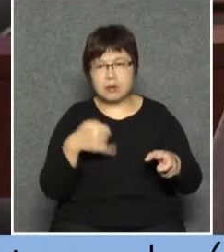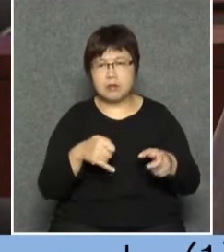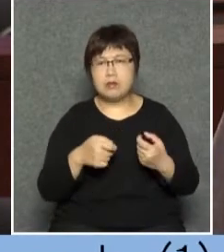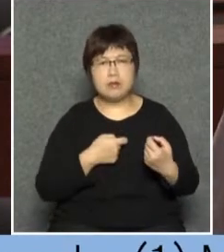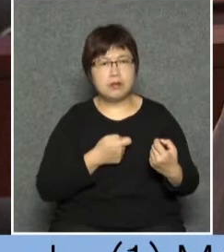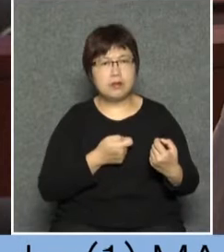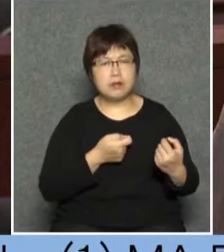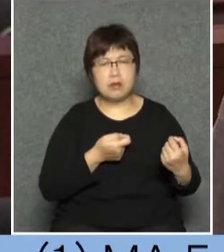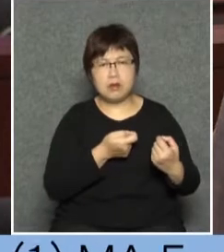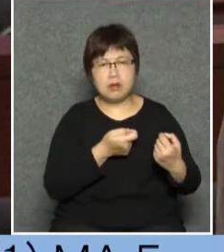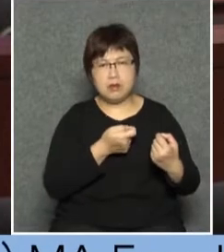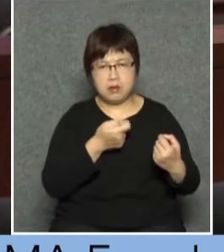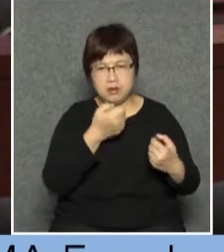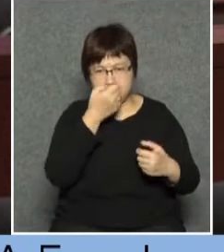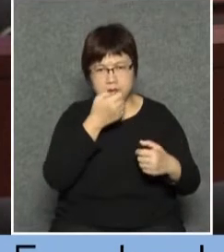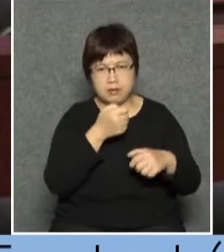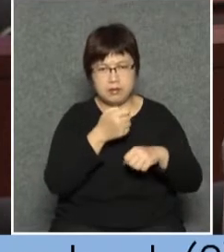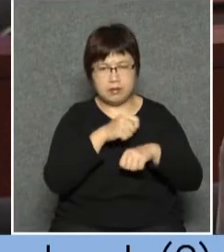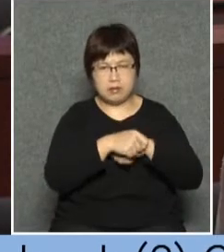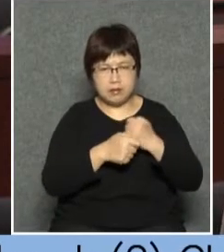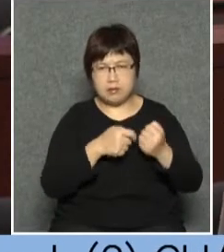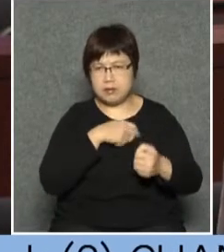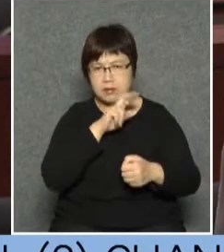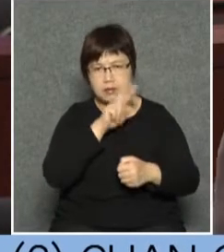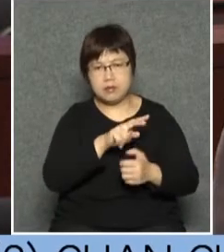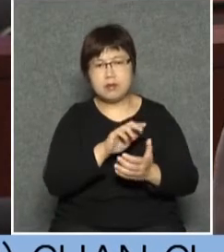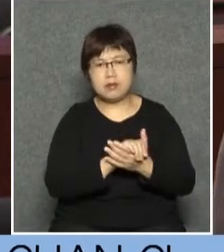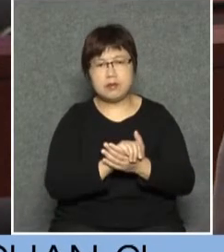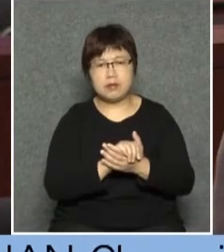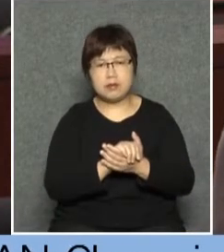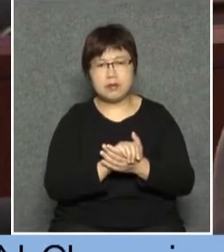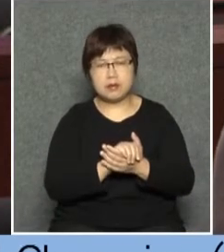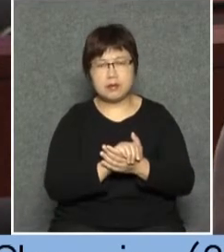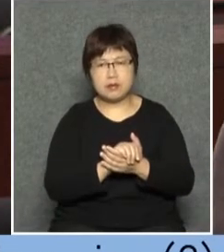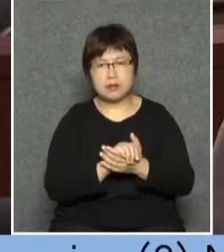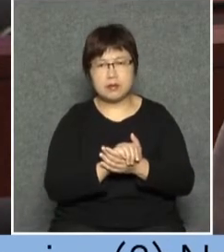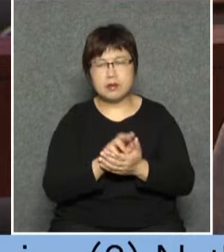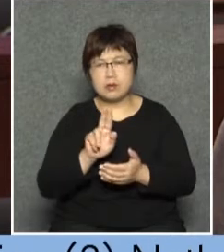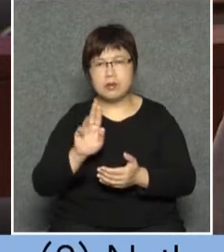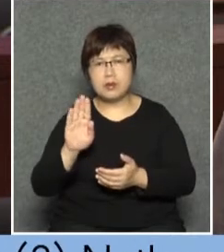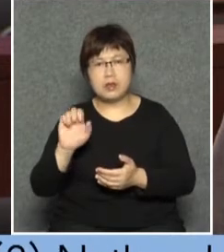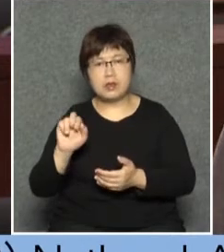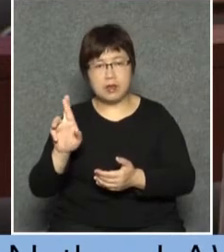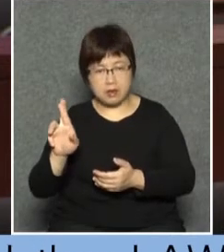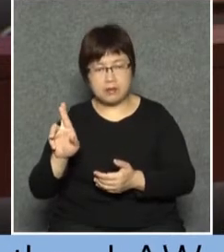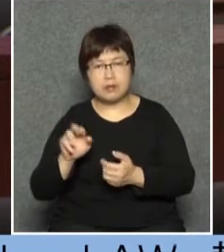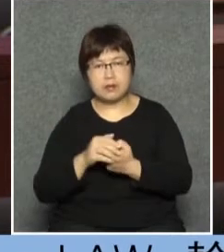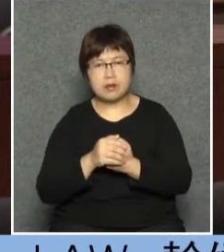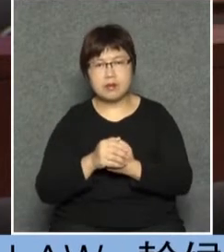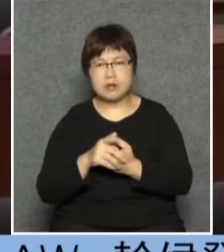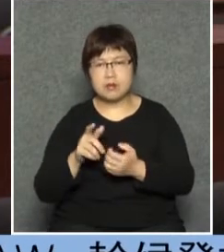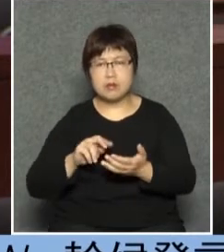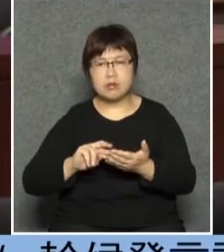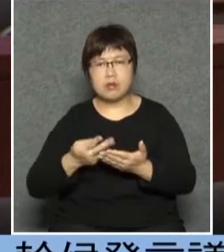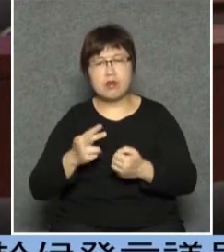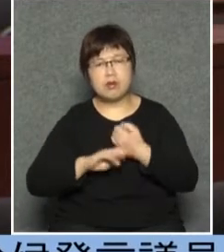方呢，我们都看到他们为了是适应这个 Uber，他们都肯修改相关法